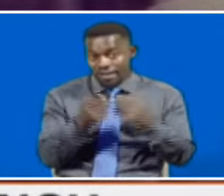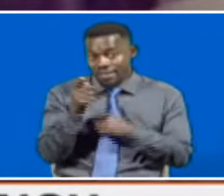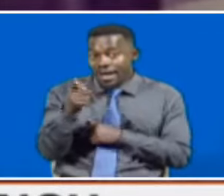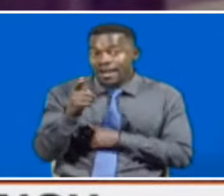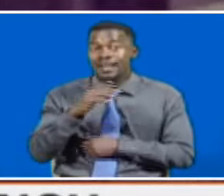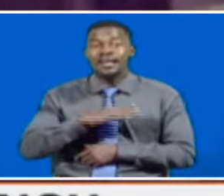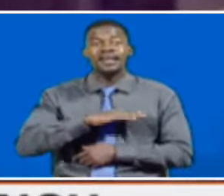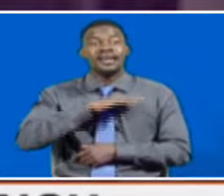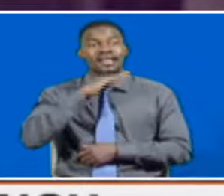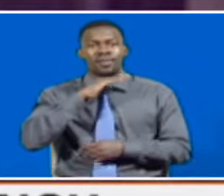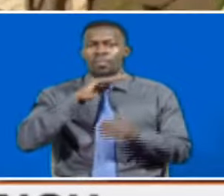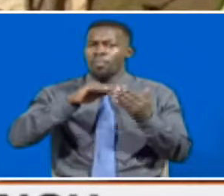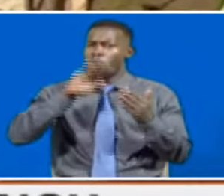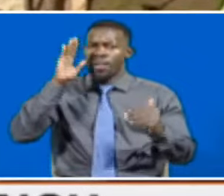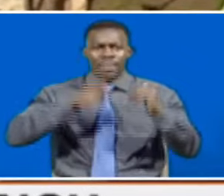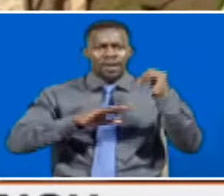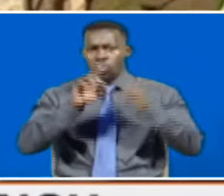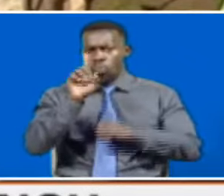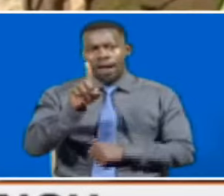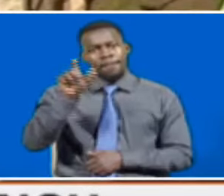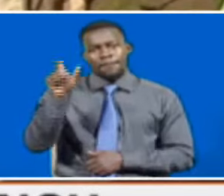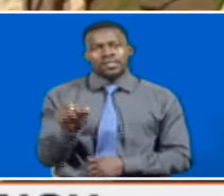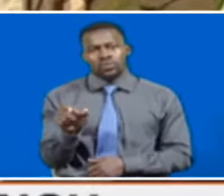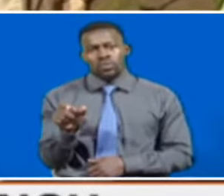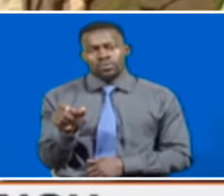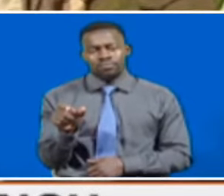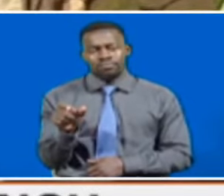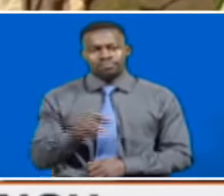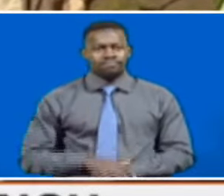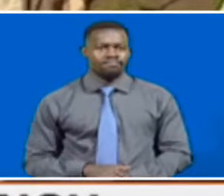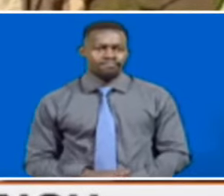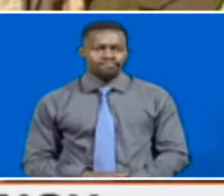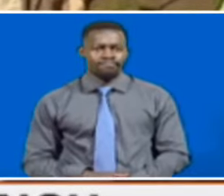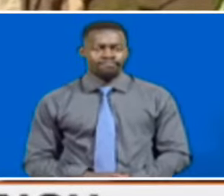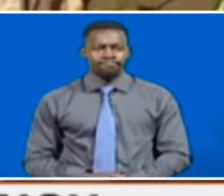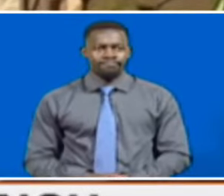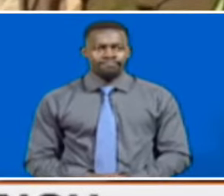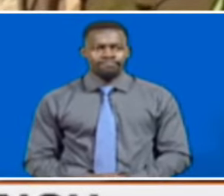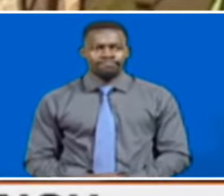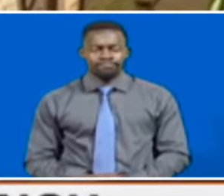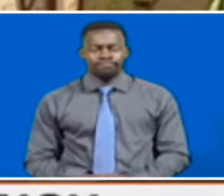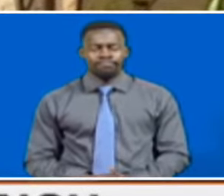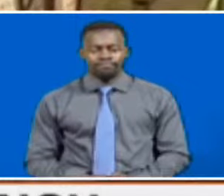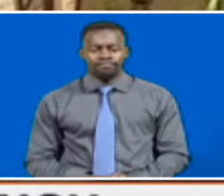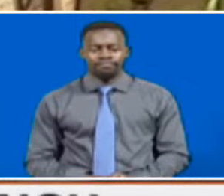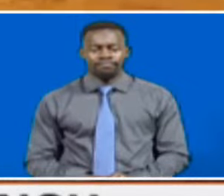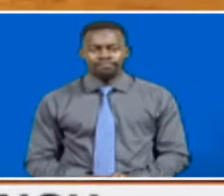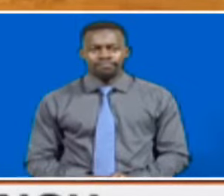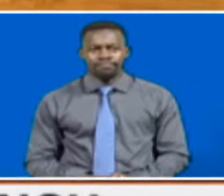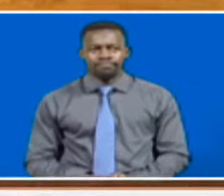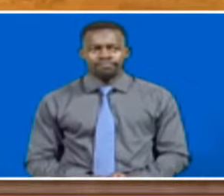yangehitaji zaidi ya mtu mmoja kutekeleza. Vera Mora, KTN News.